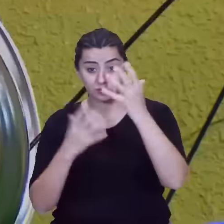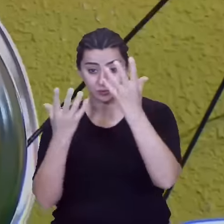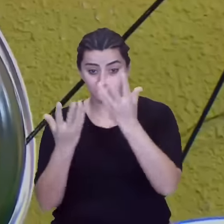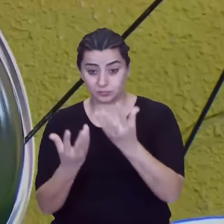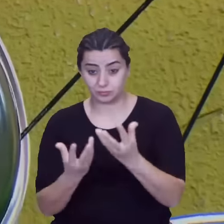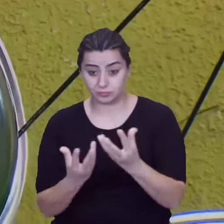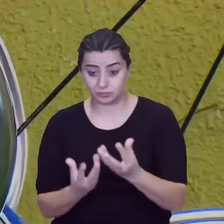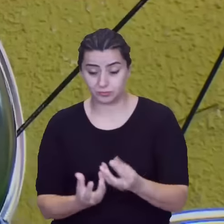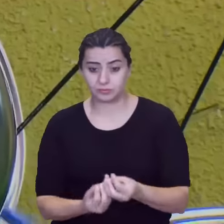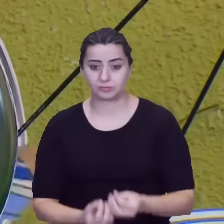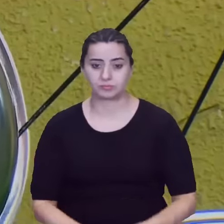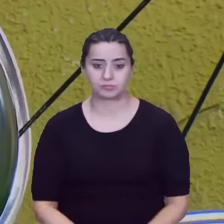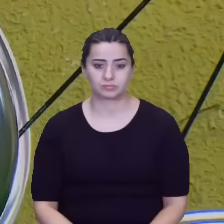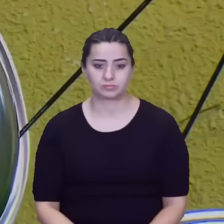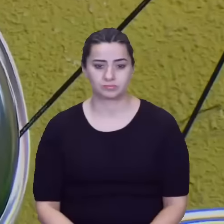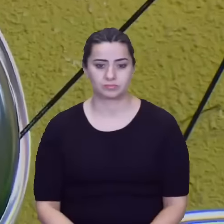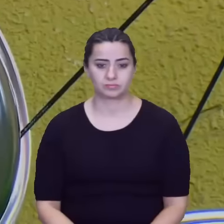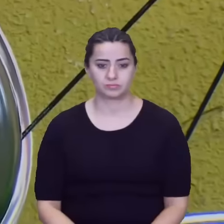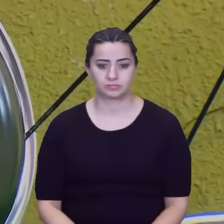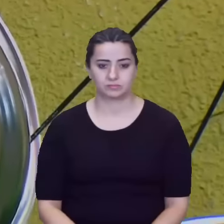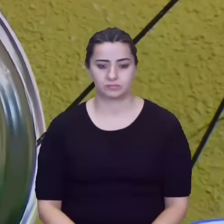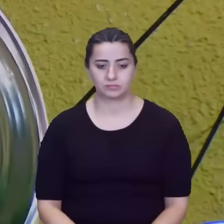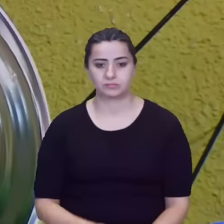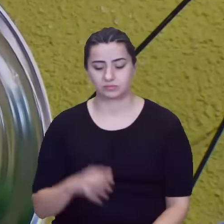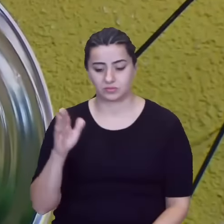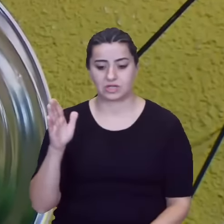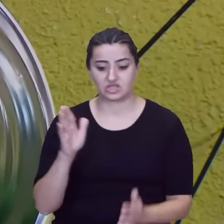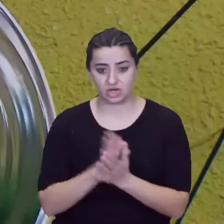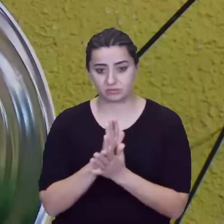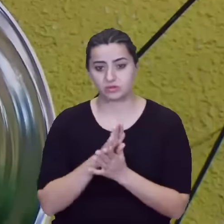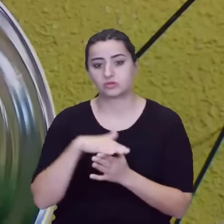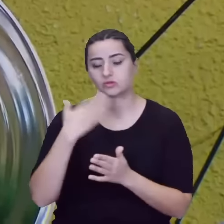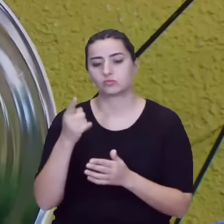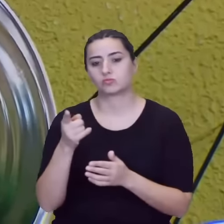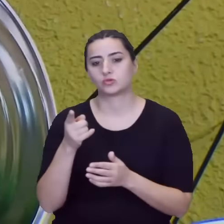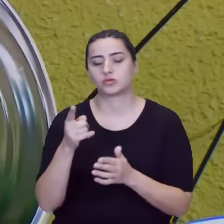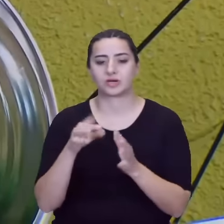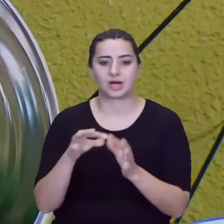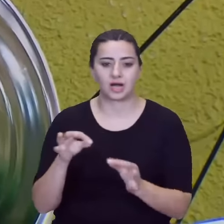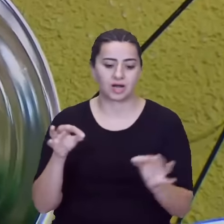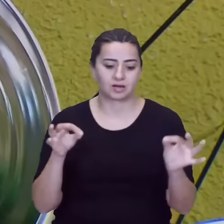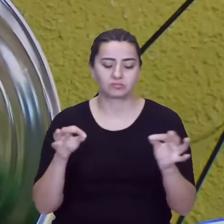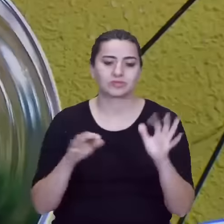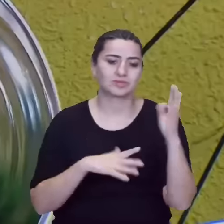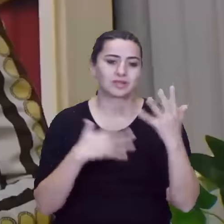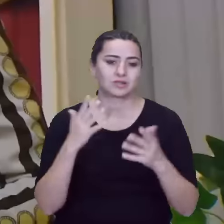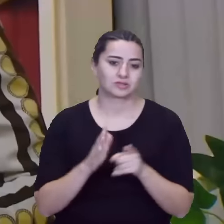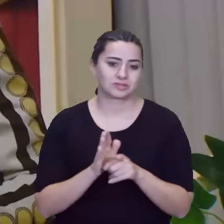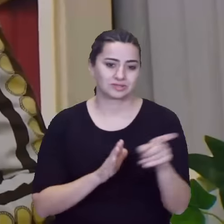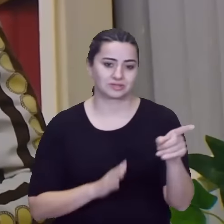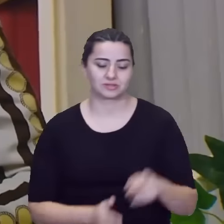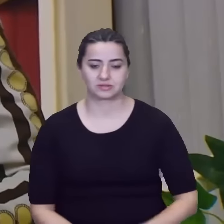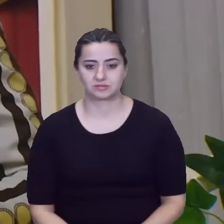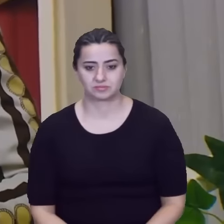sinyaller... Bir bir dokunuyor hepsini. Buna çarpacak. Sonra bu kablo ile beraber bizim televizyona